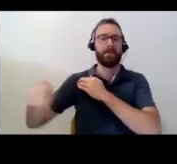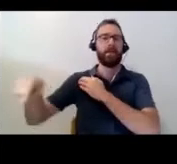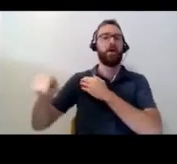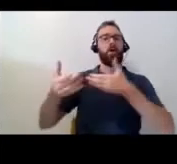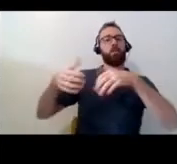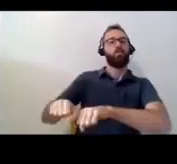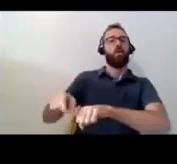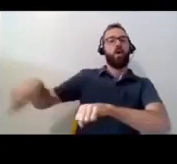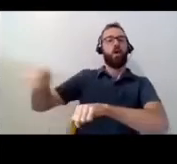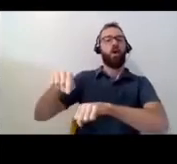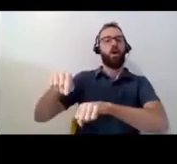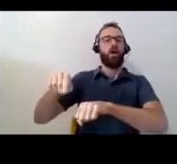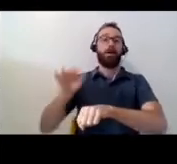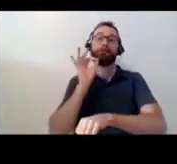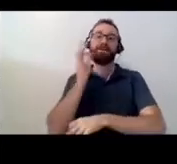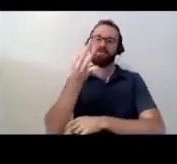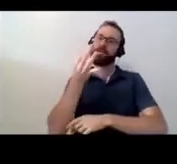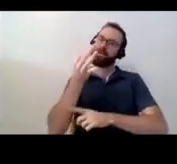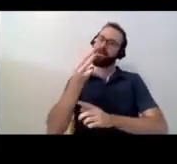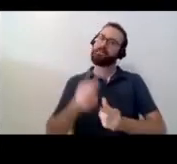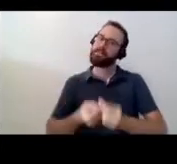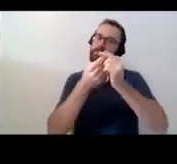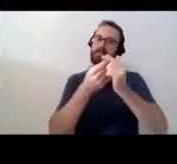très particularisés à des situations